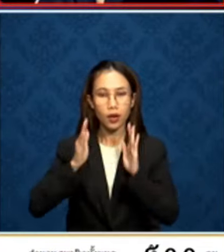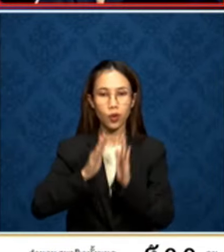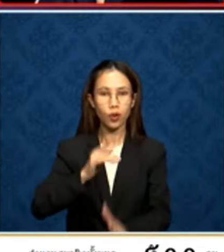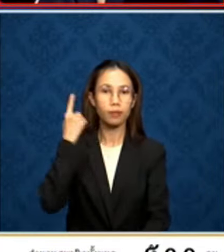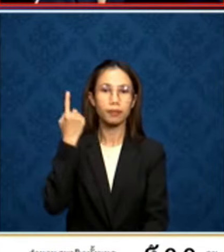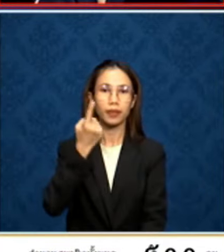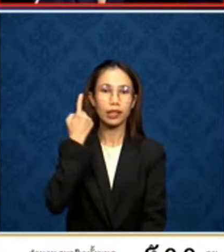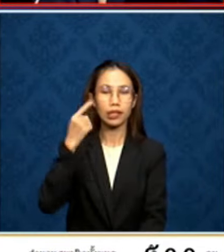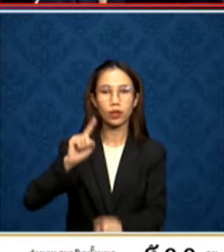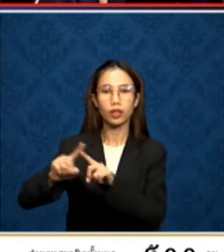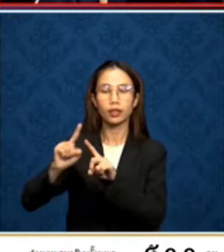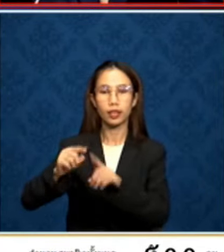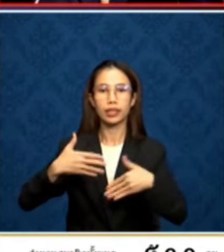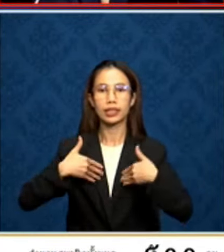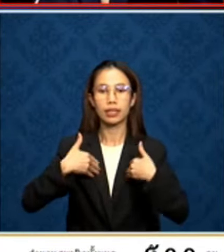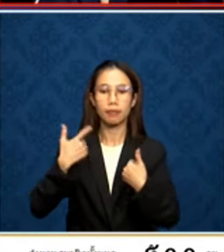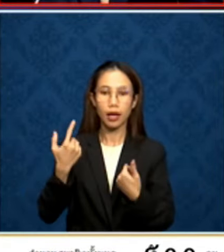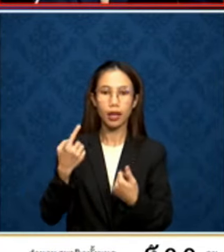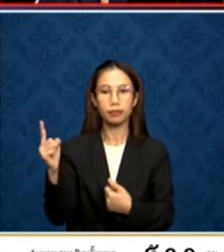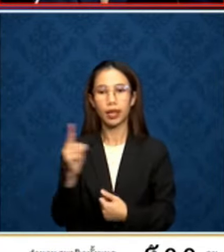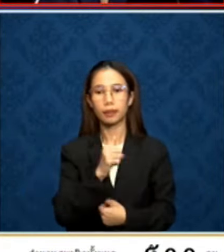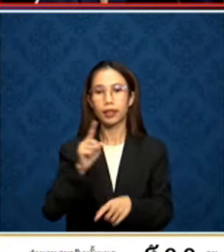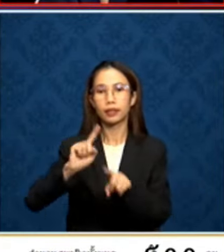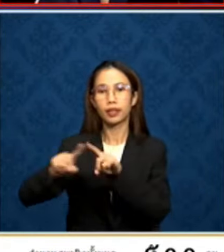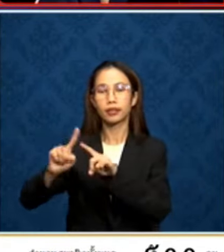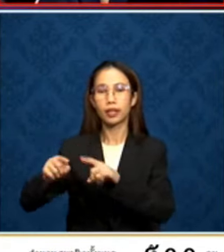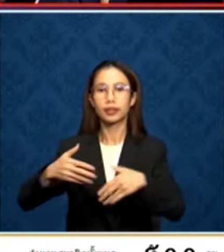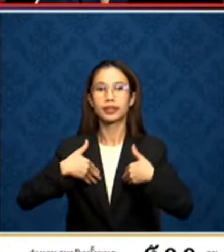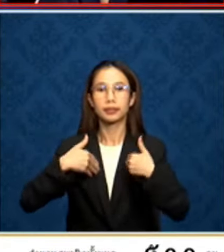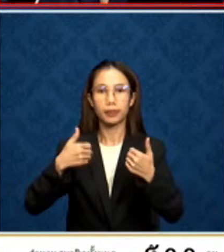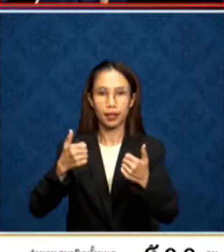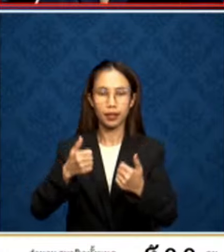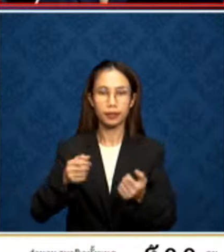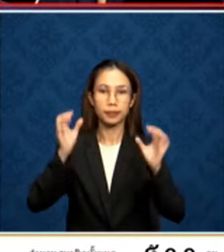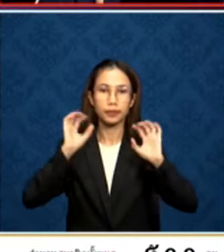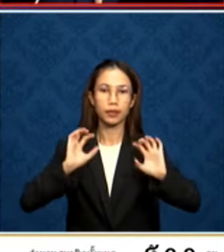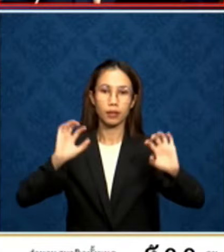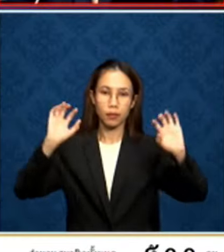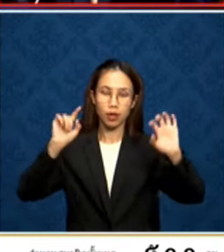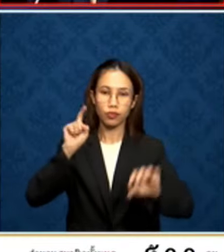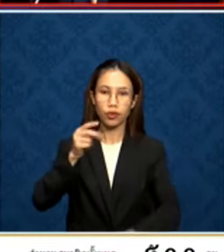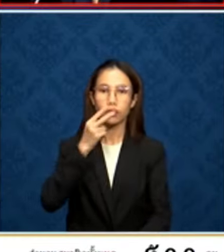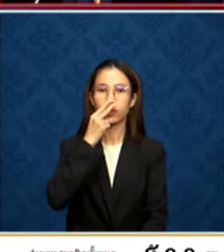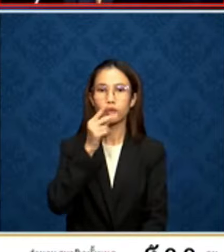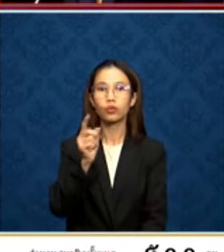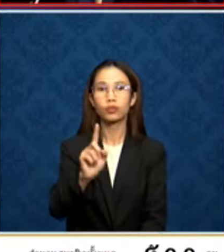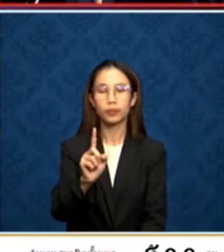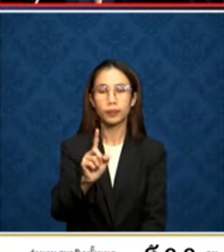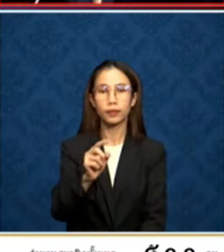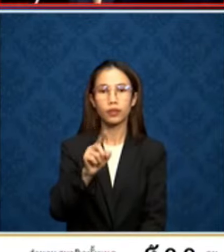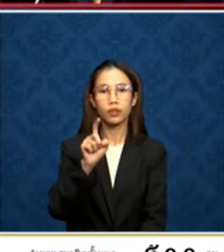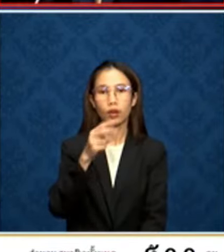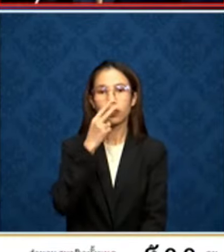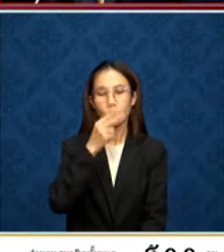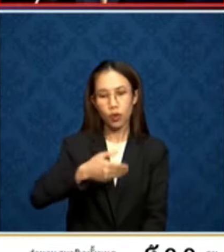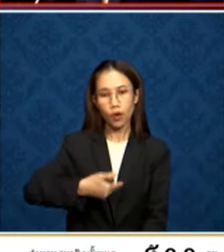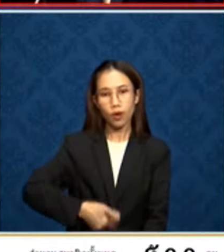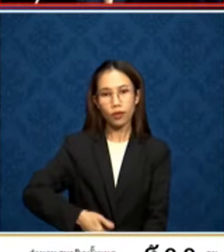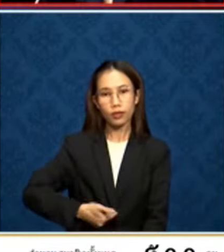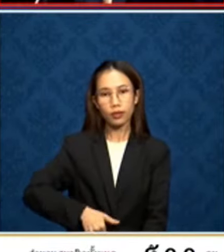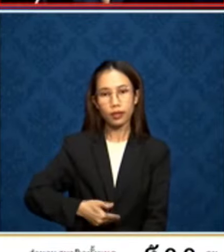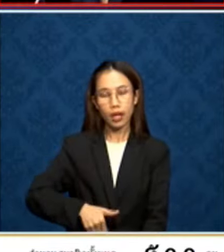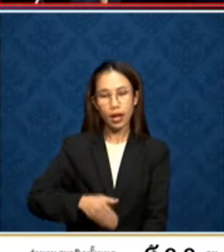จะได้รับความสะดวกสบายจากการเดินทางนี้ด้วยรัฐนะคะต้องลงไปดูในพื้นที่ค่ะว่าห้องน้ำห้องท่า